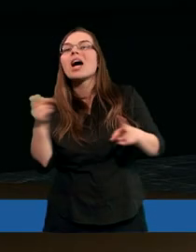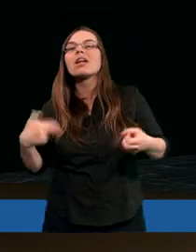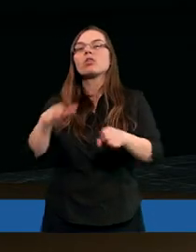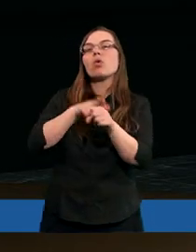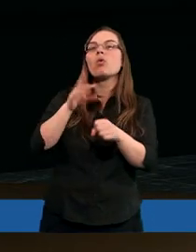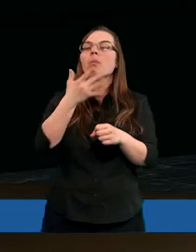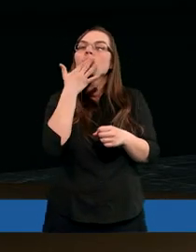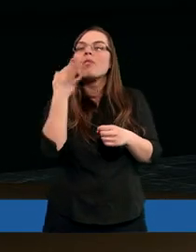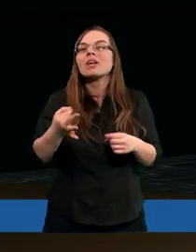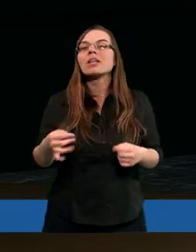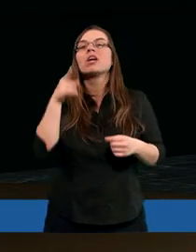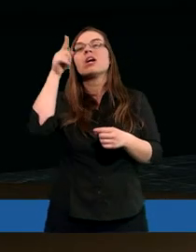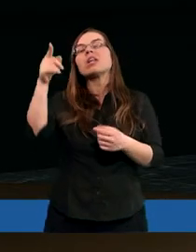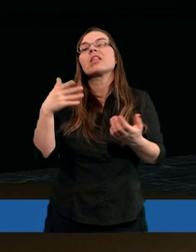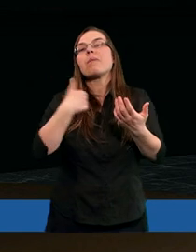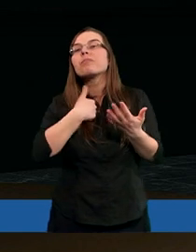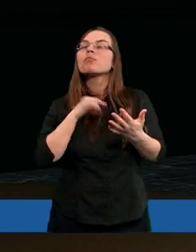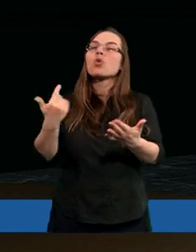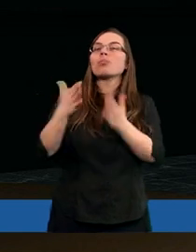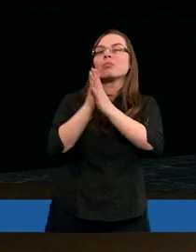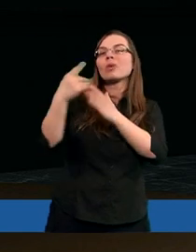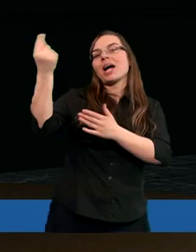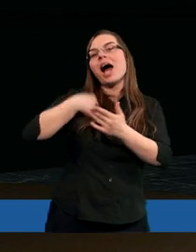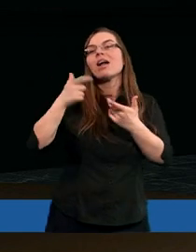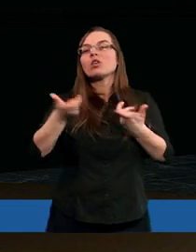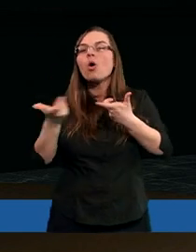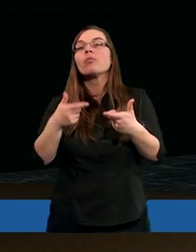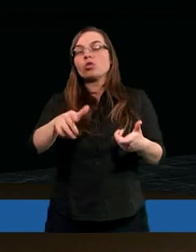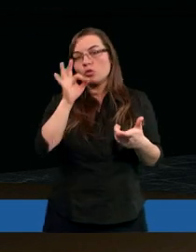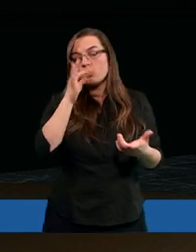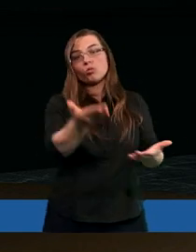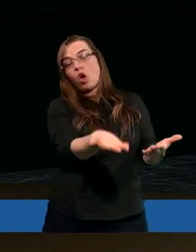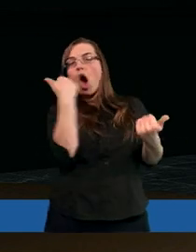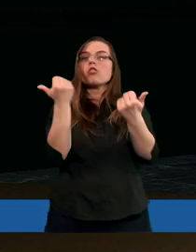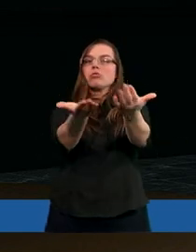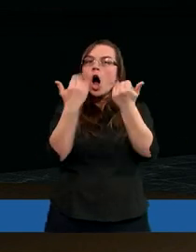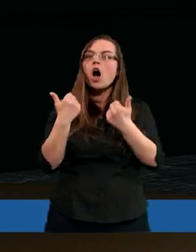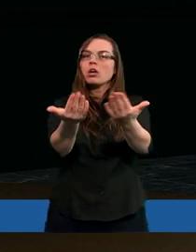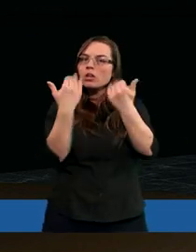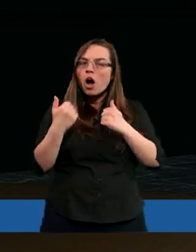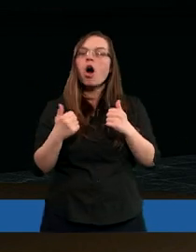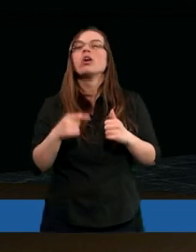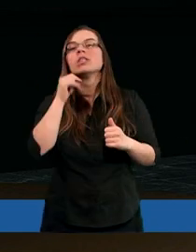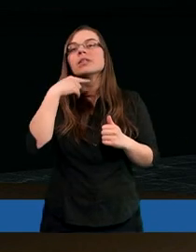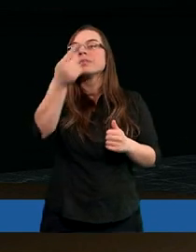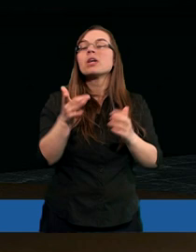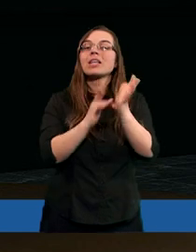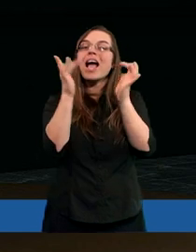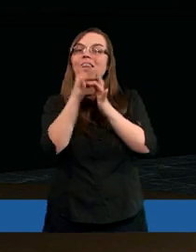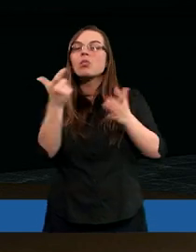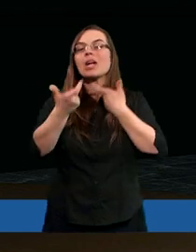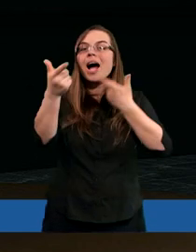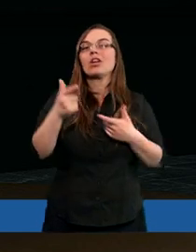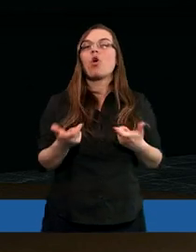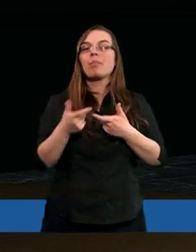wręcz mówię, to Ty mi każ przyjść. I Pan Jezus zaraz powiedział, no to chodź, chodź Piotrze i wtedy na słowa Pana Jezusa idzie. To nie jest